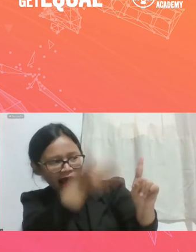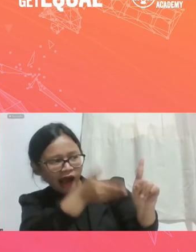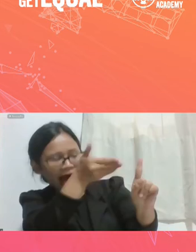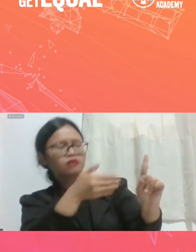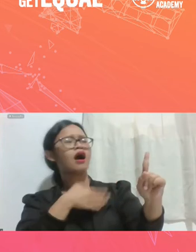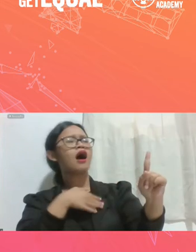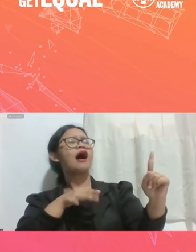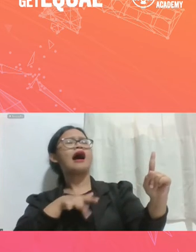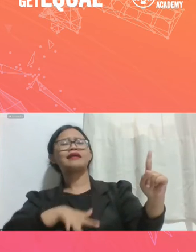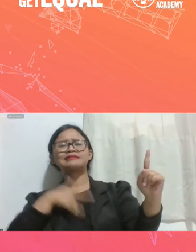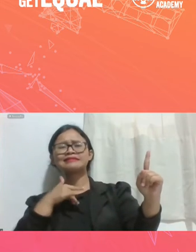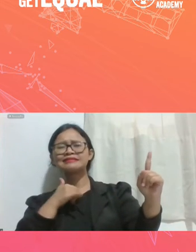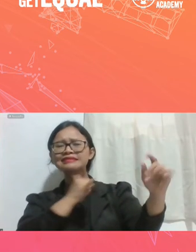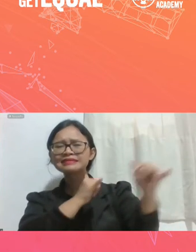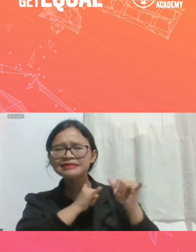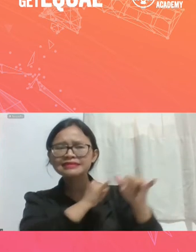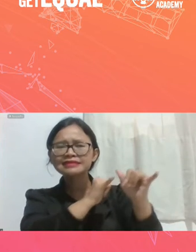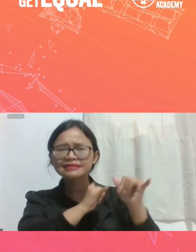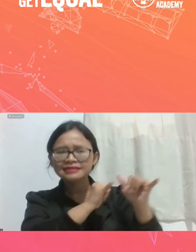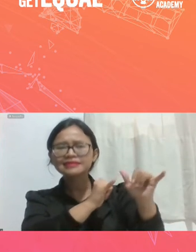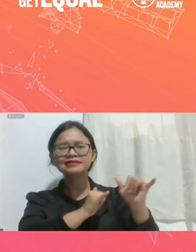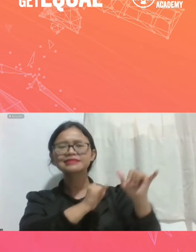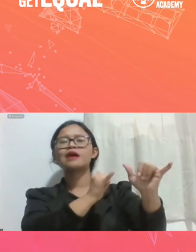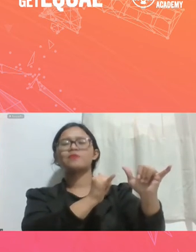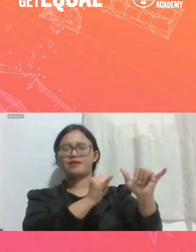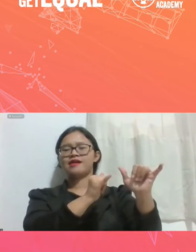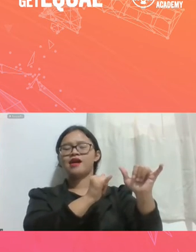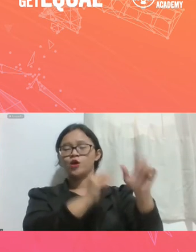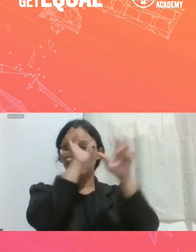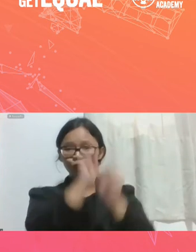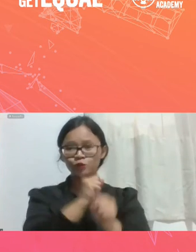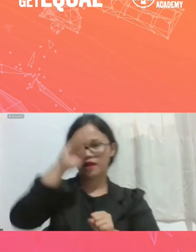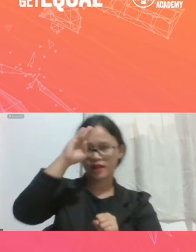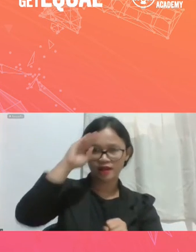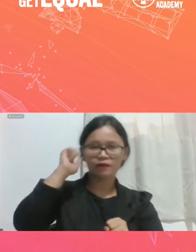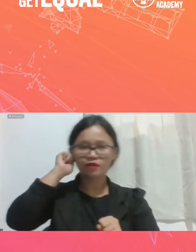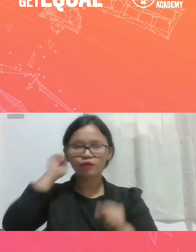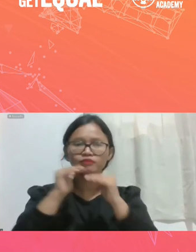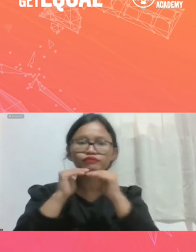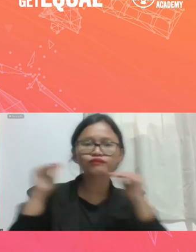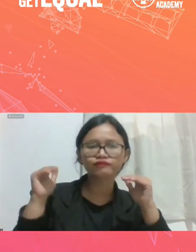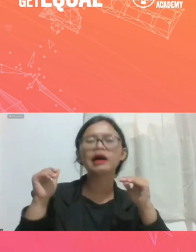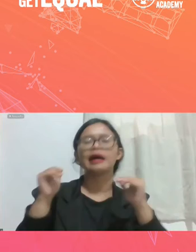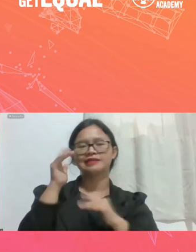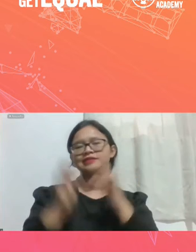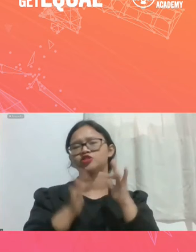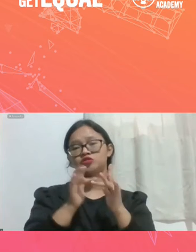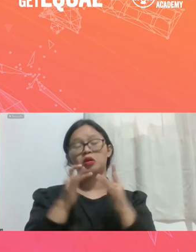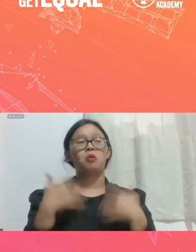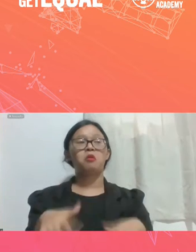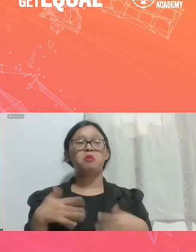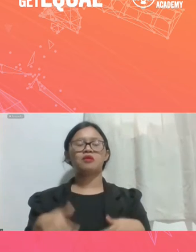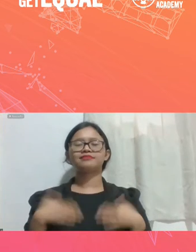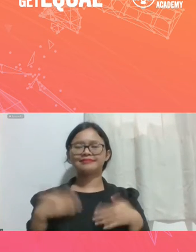yang sama, khususnya dalam isu gender, di ruang digital. Saya senang